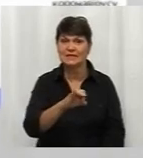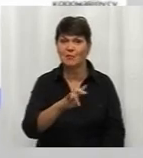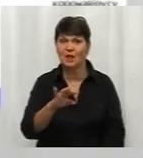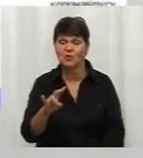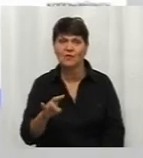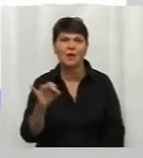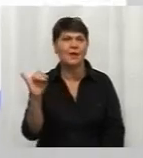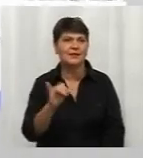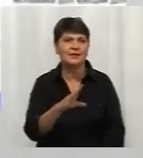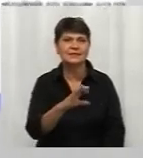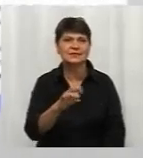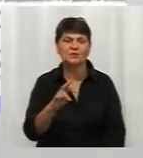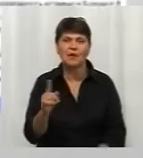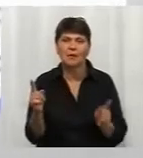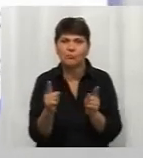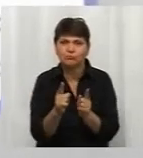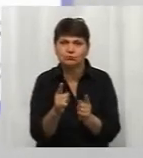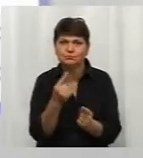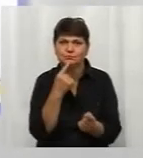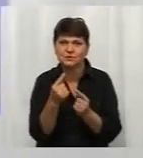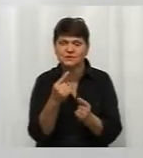під час брифінгу заявили, що лише